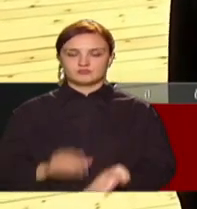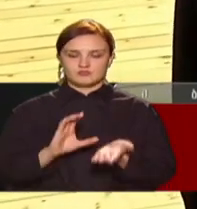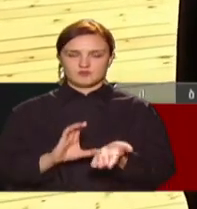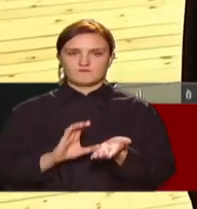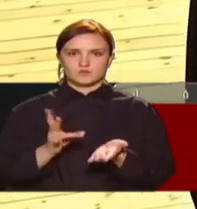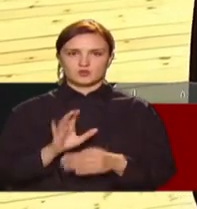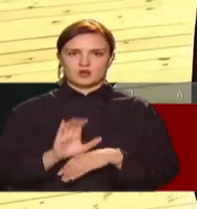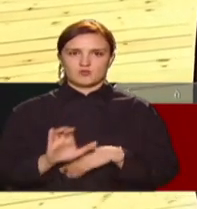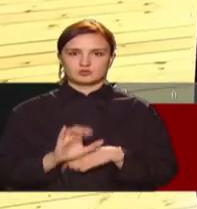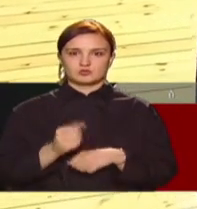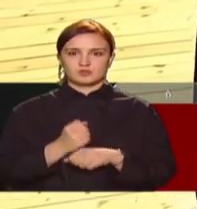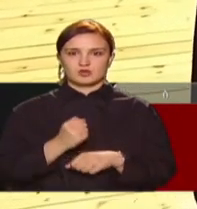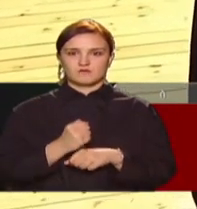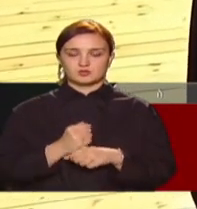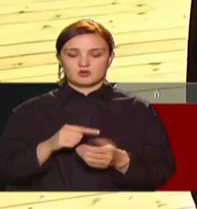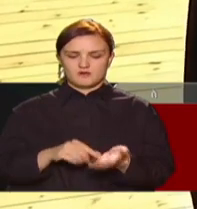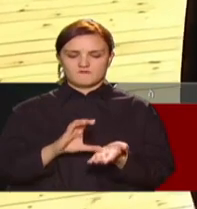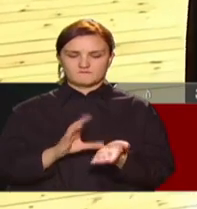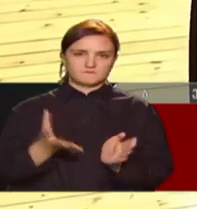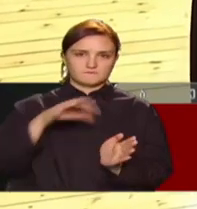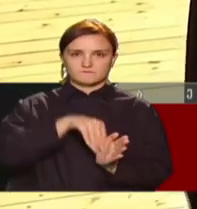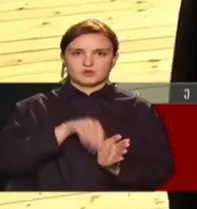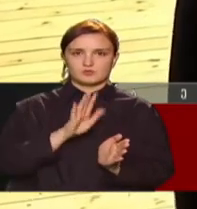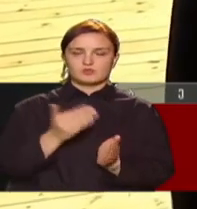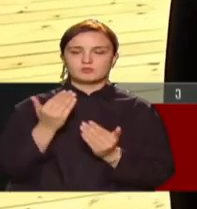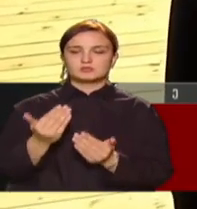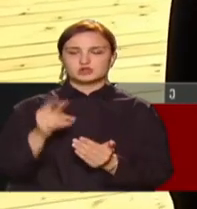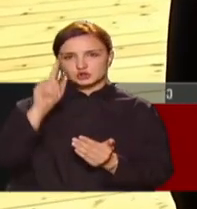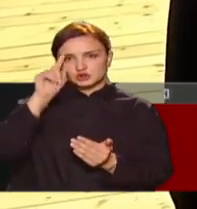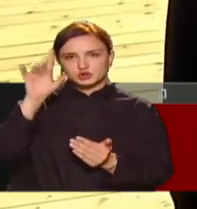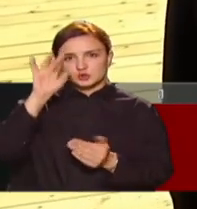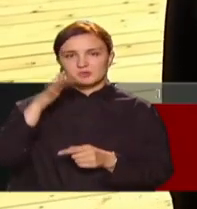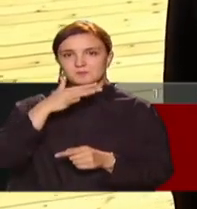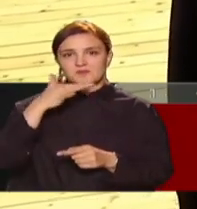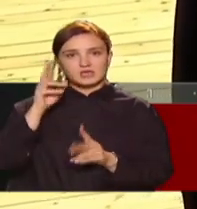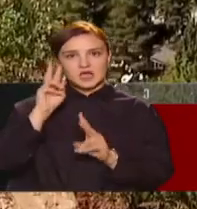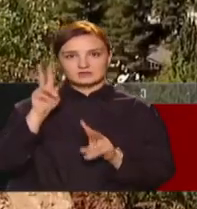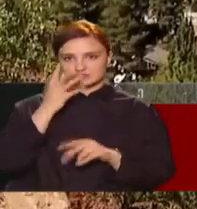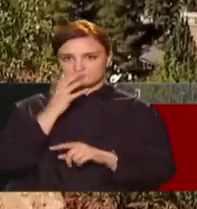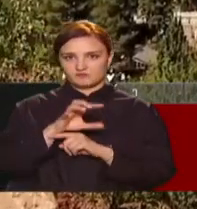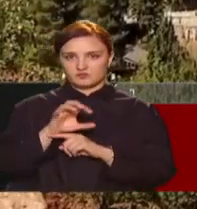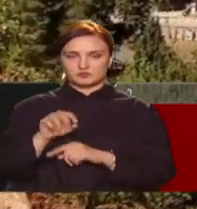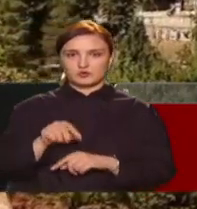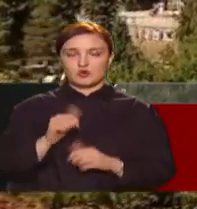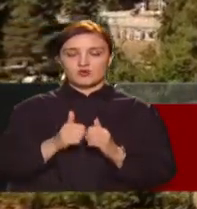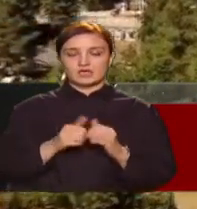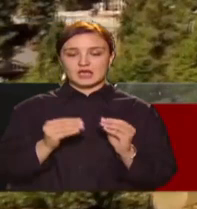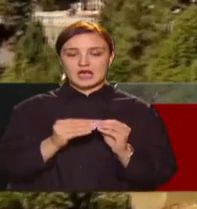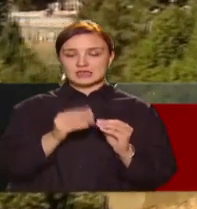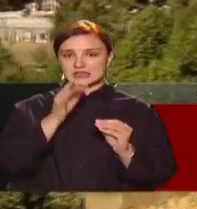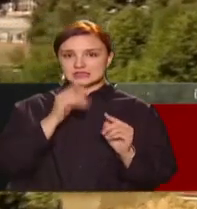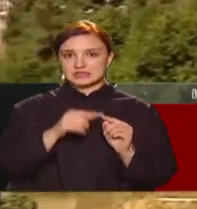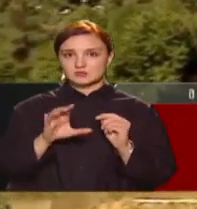გამოცემა, სადაც თავმოყრილი იქნება მისი უკვე ცნობილი და ბევრი უცნობი ფოტოც. ყოველი 10 წლის